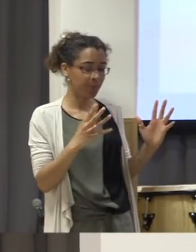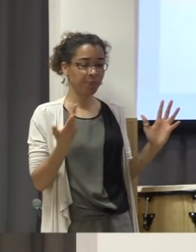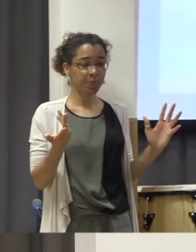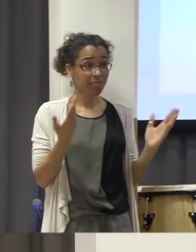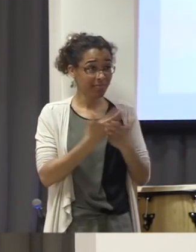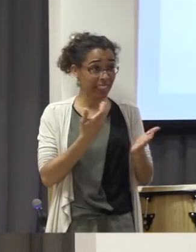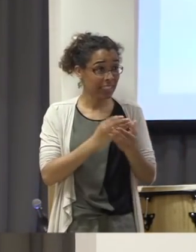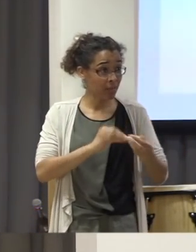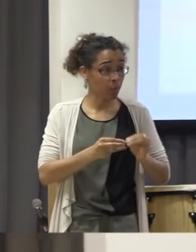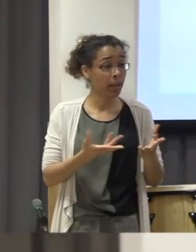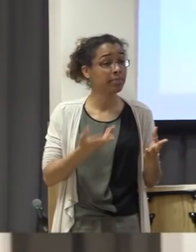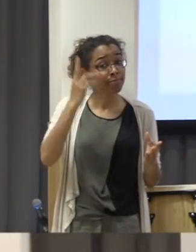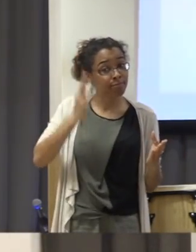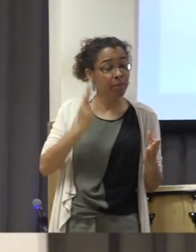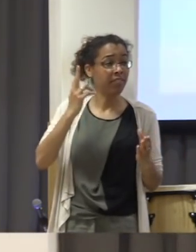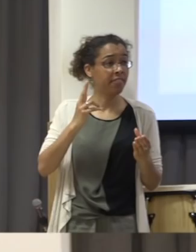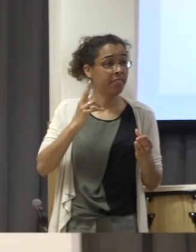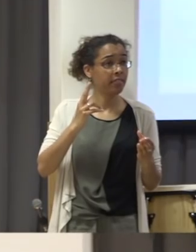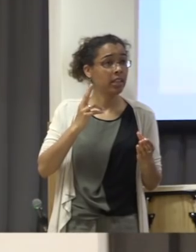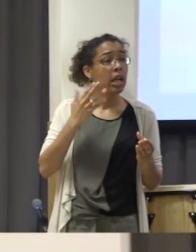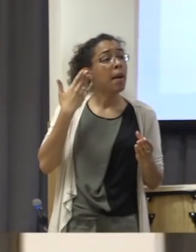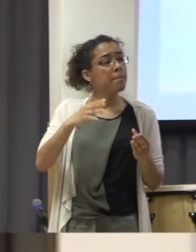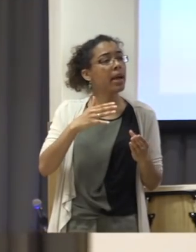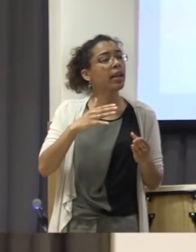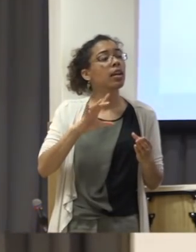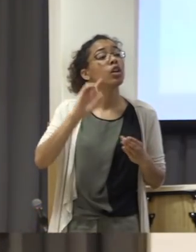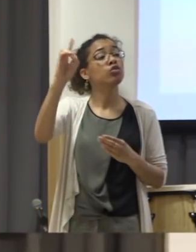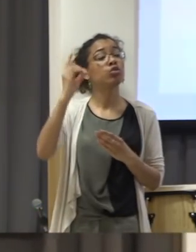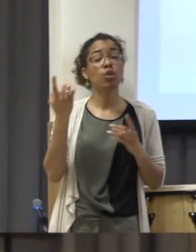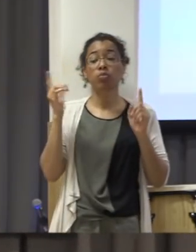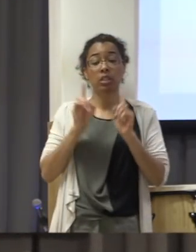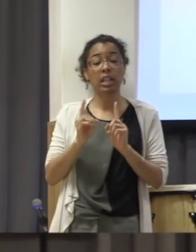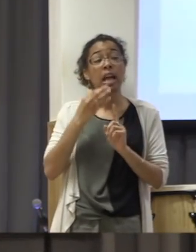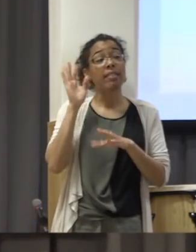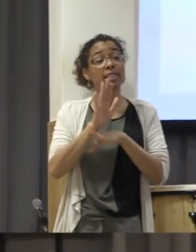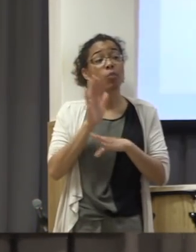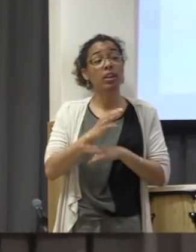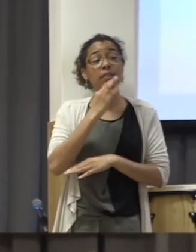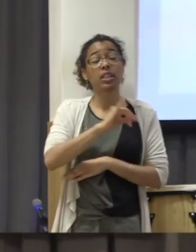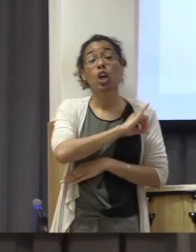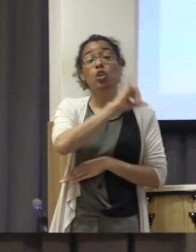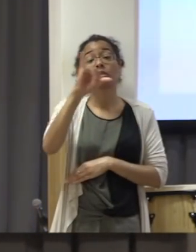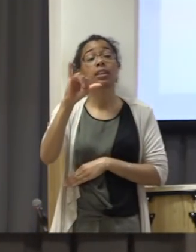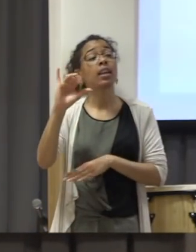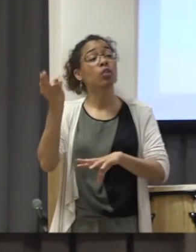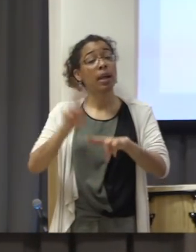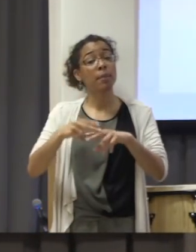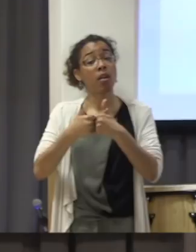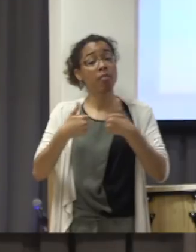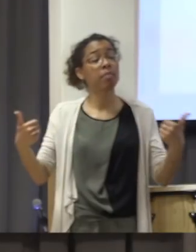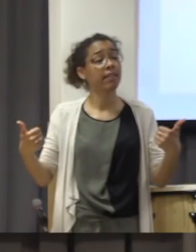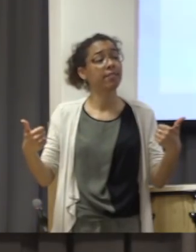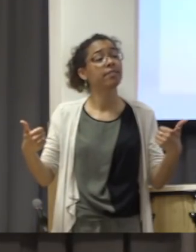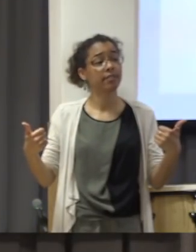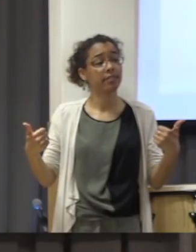là le problème, tout commence. Mais tu as dit devant Dieu, devant les témoins, que jusqu'à ce que la mort nous sépare. Mais à ce